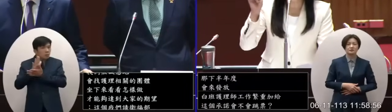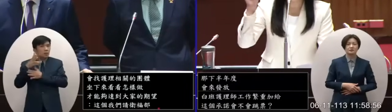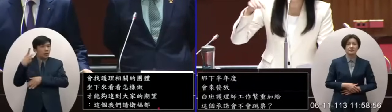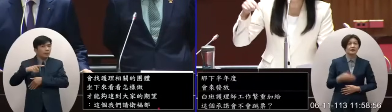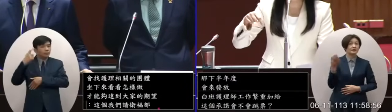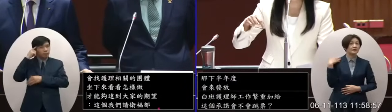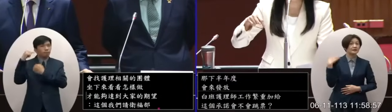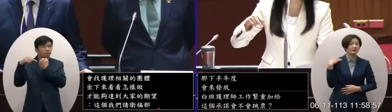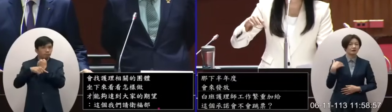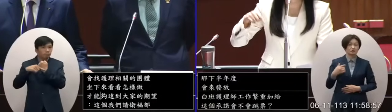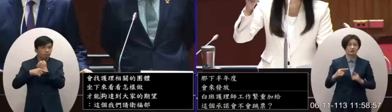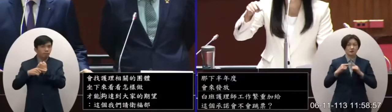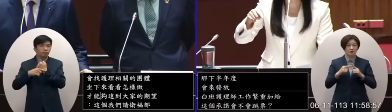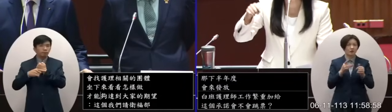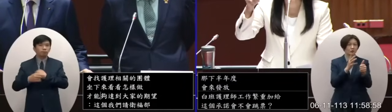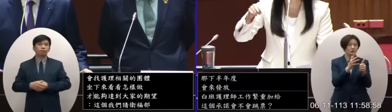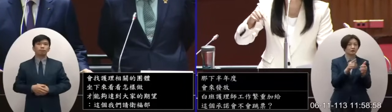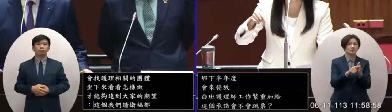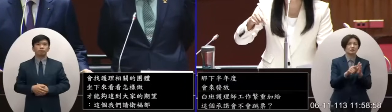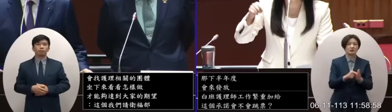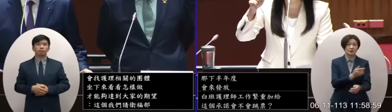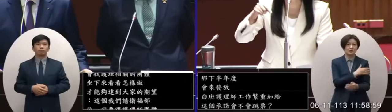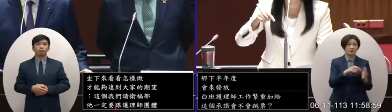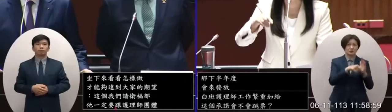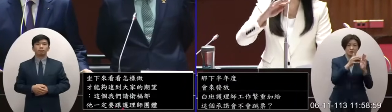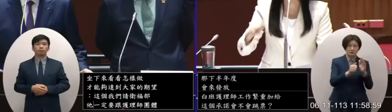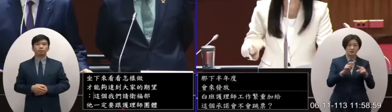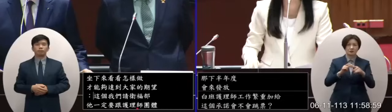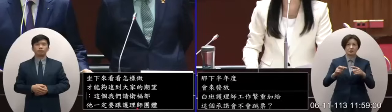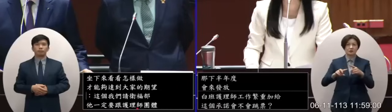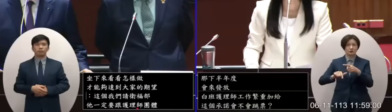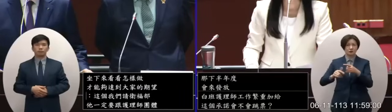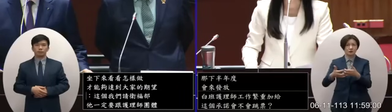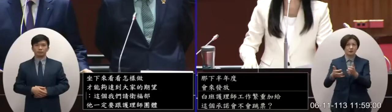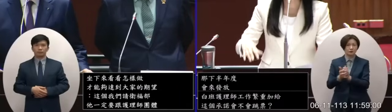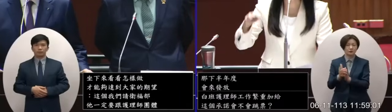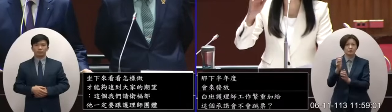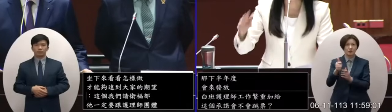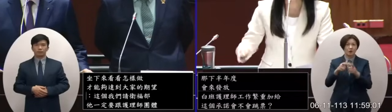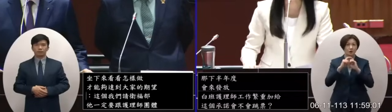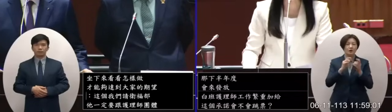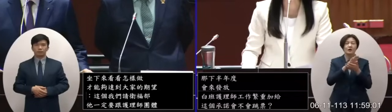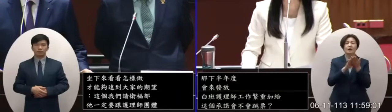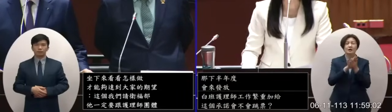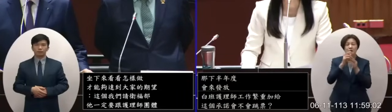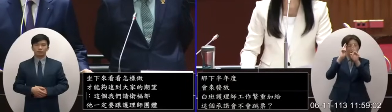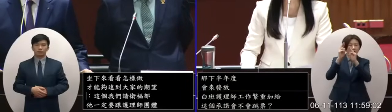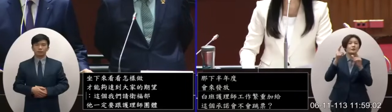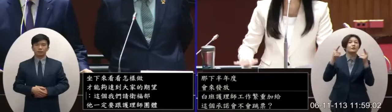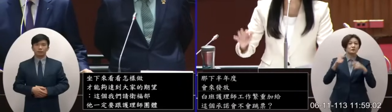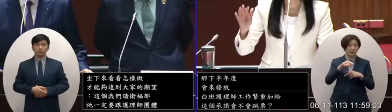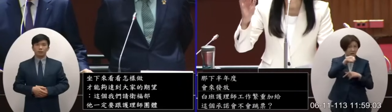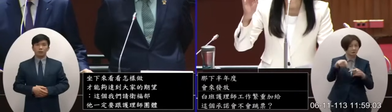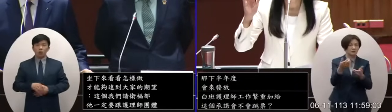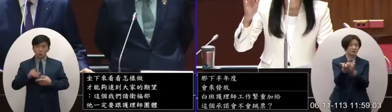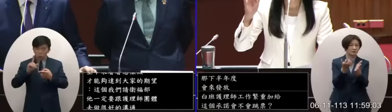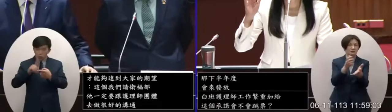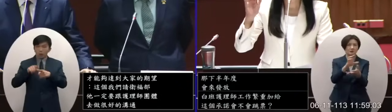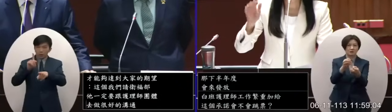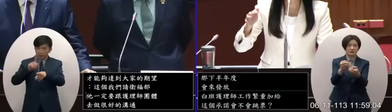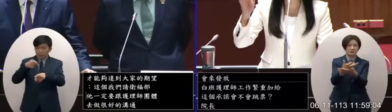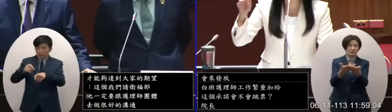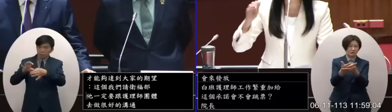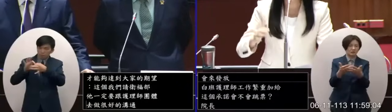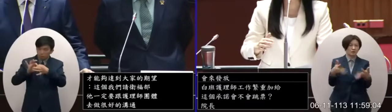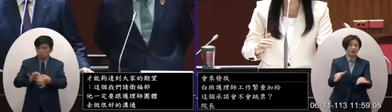算。上一次我在这里质询的时候，我相信陈建仁院长跟薛院部长不是乱答的，他也不是没有沟通过的。 我们就在那个基础上继续